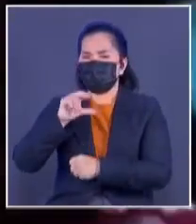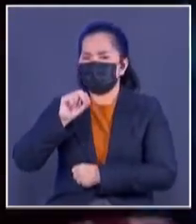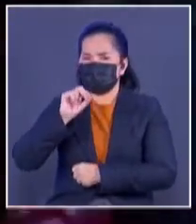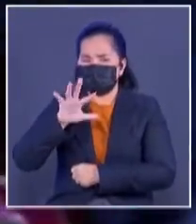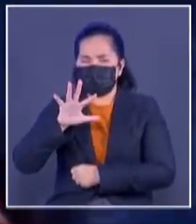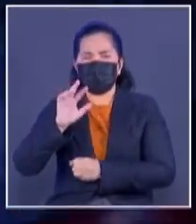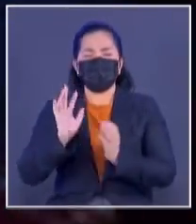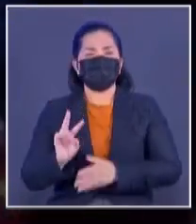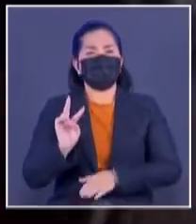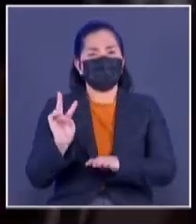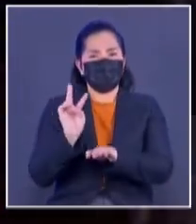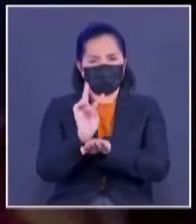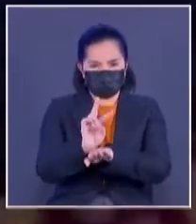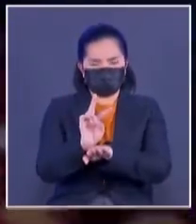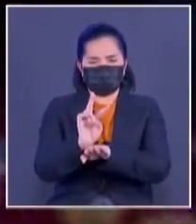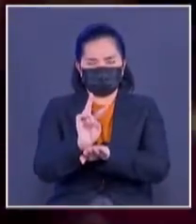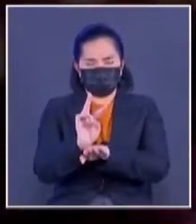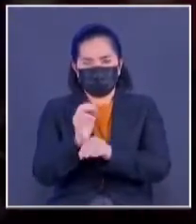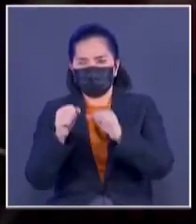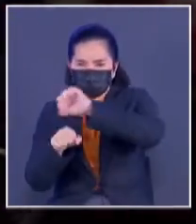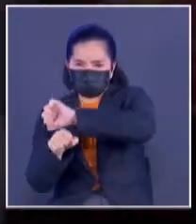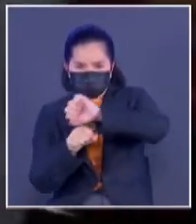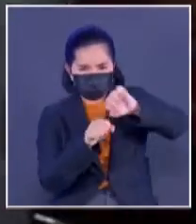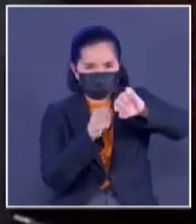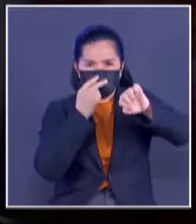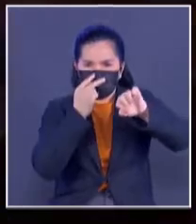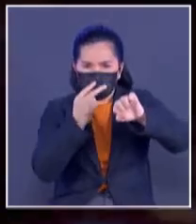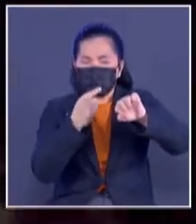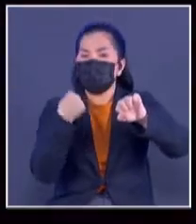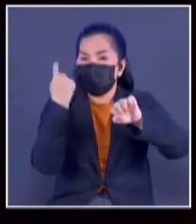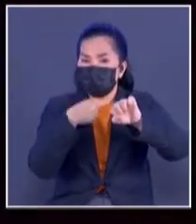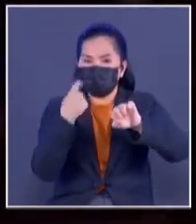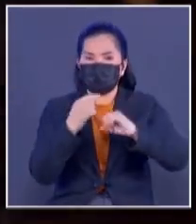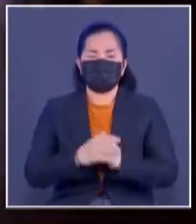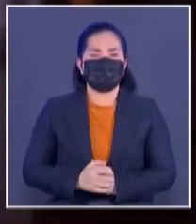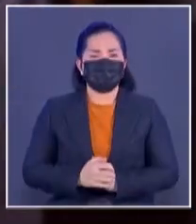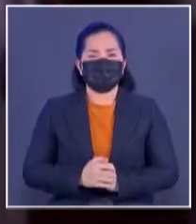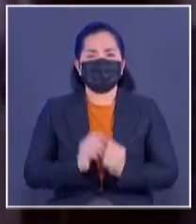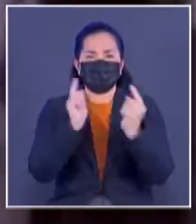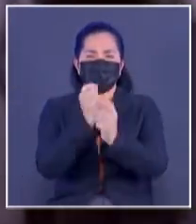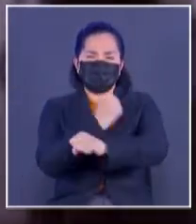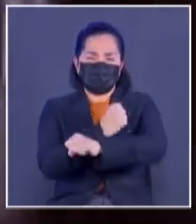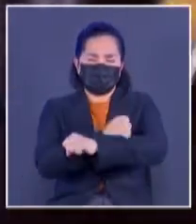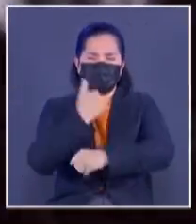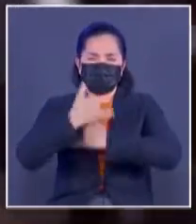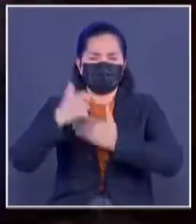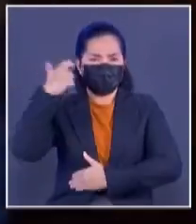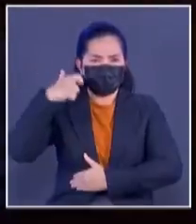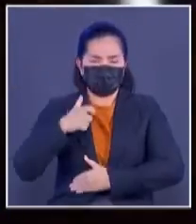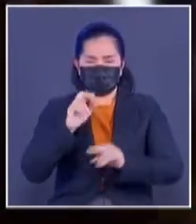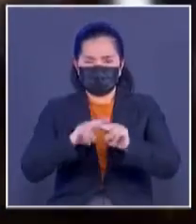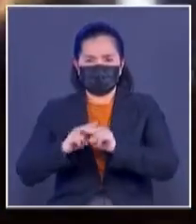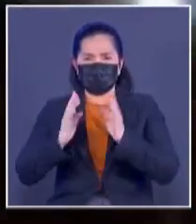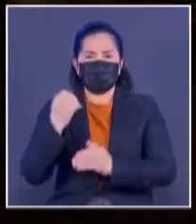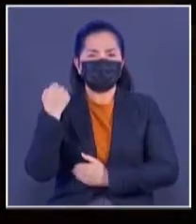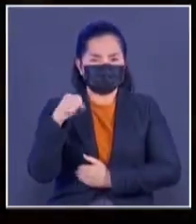างมาด้วยกันแต่พอไปตรวจภายในอย่างที่เห็นนะครับพบมีแรงงานชาวเมียนมาจำนวน10คน